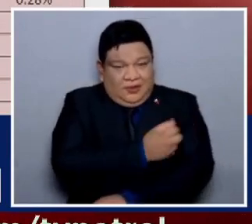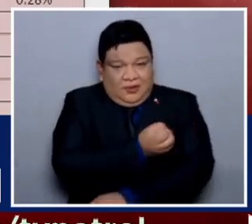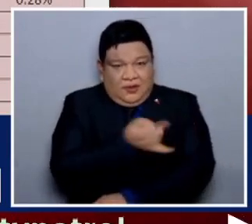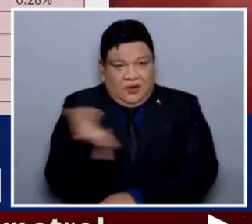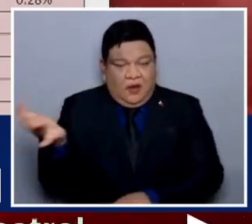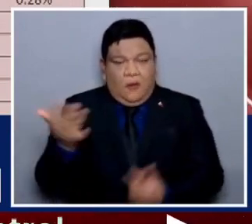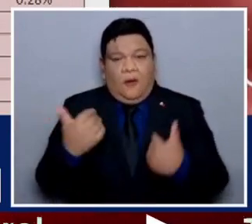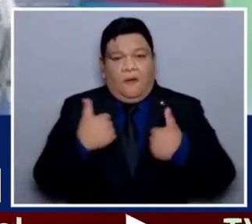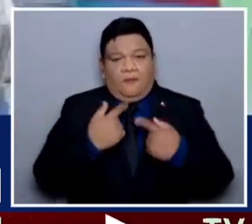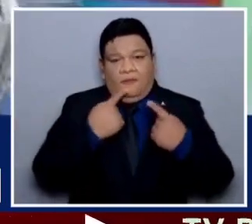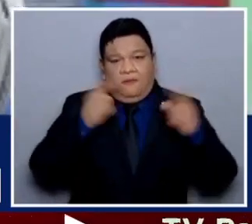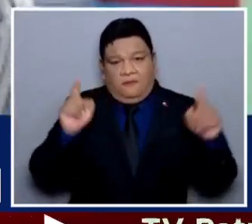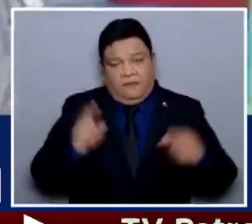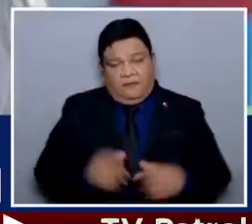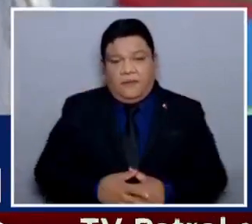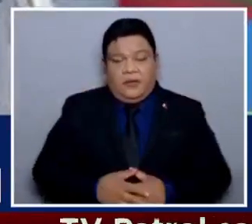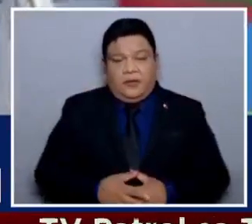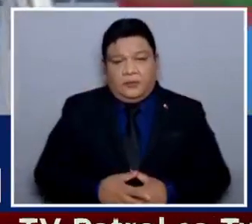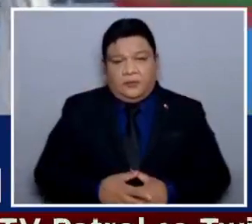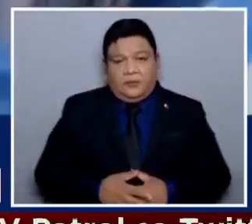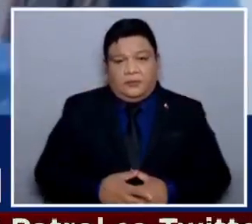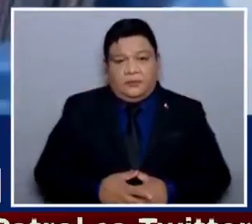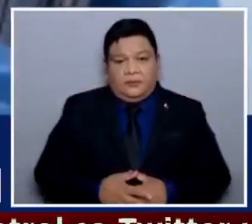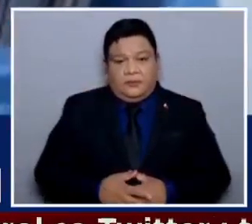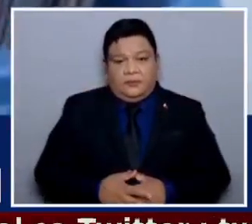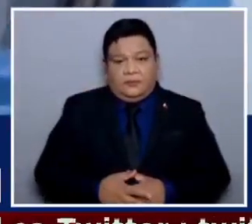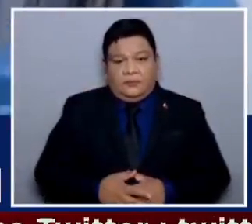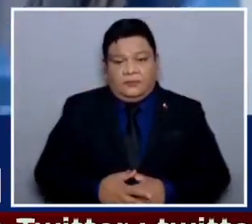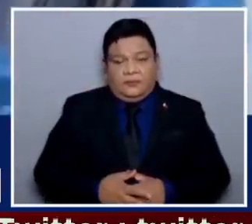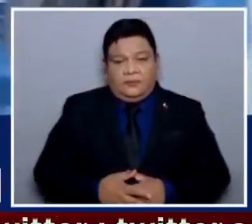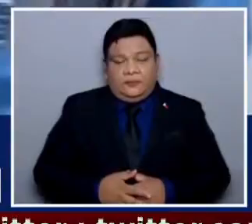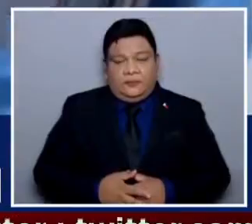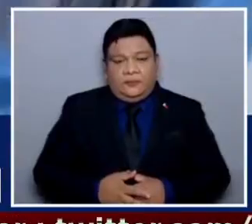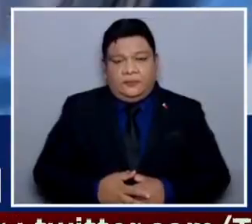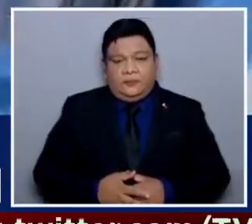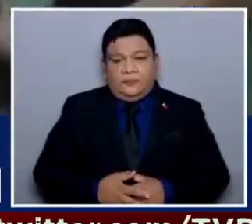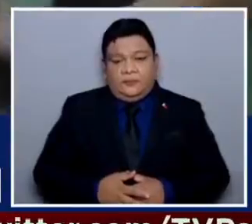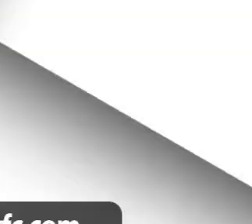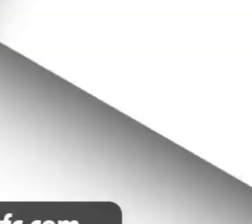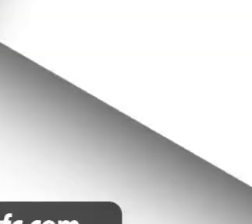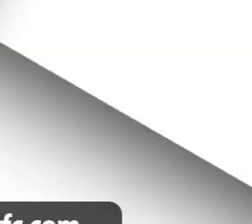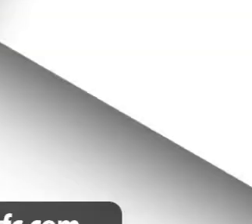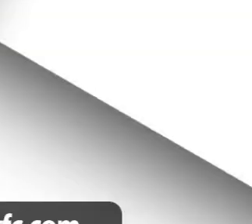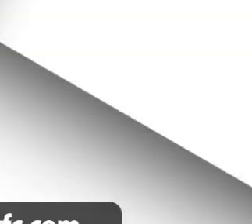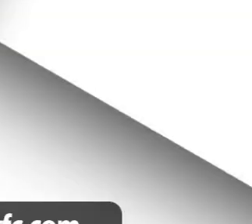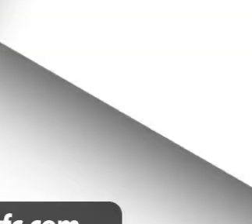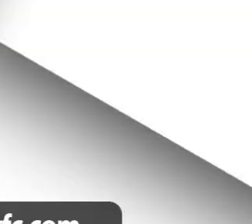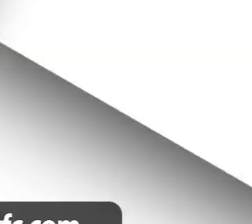ang natuturukan. Rafael Bosano, ABS-CBN News.